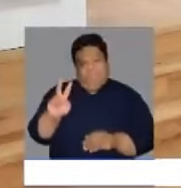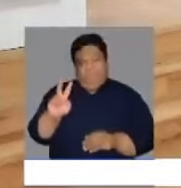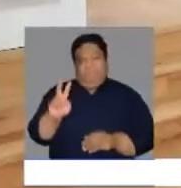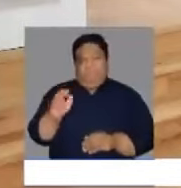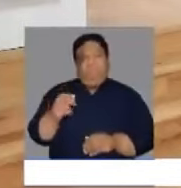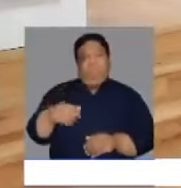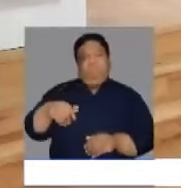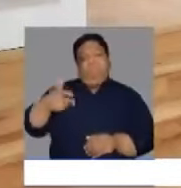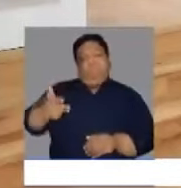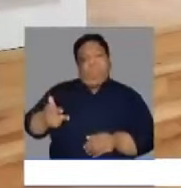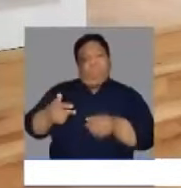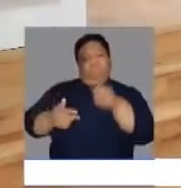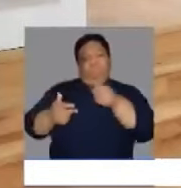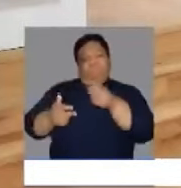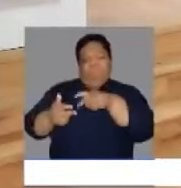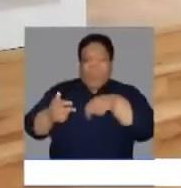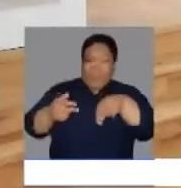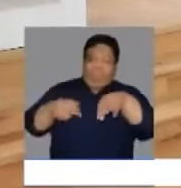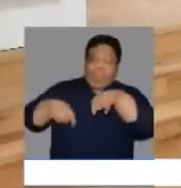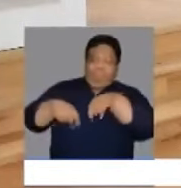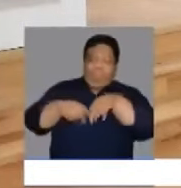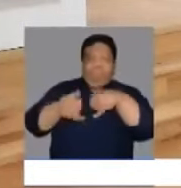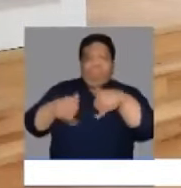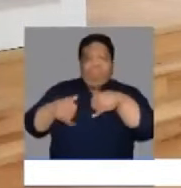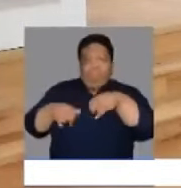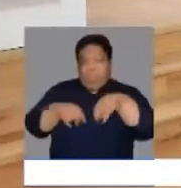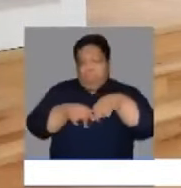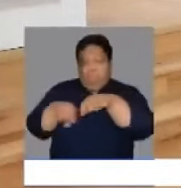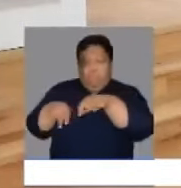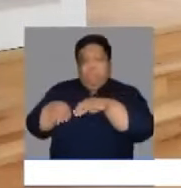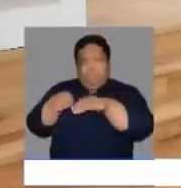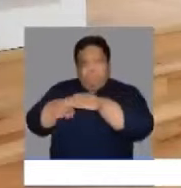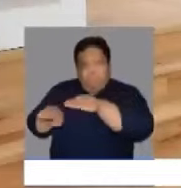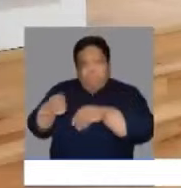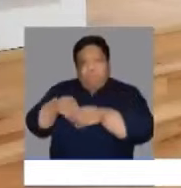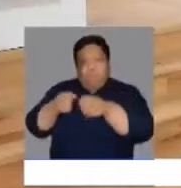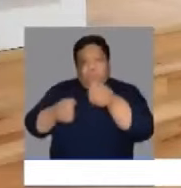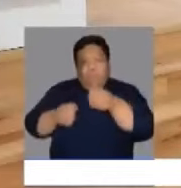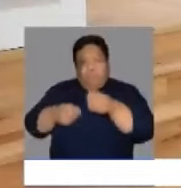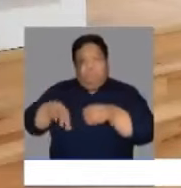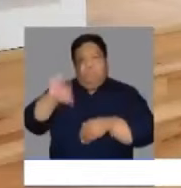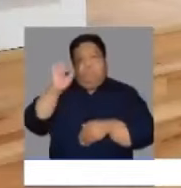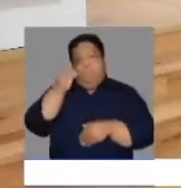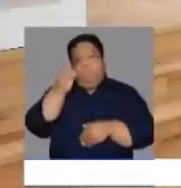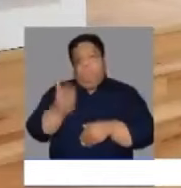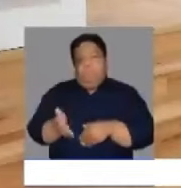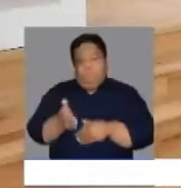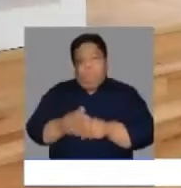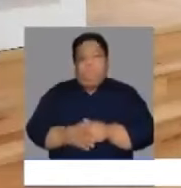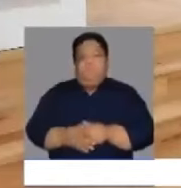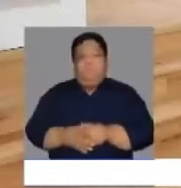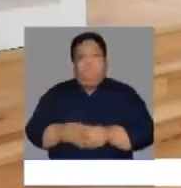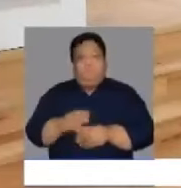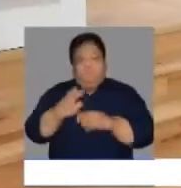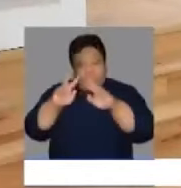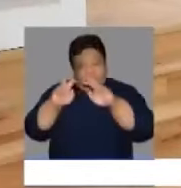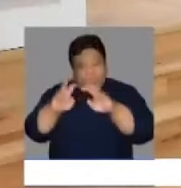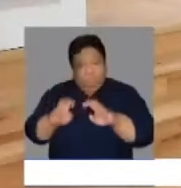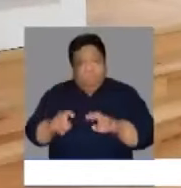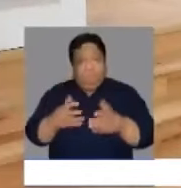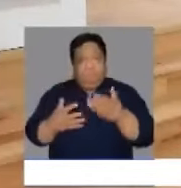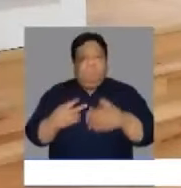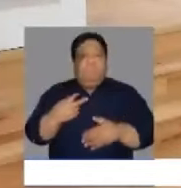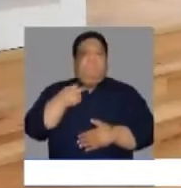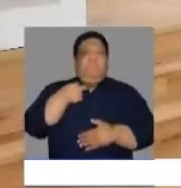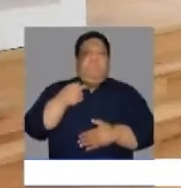sila sa sasakyan at natagpo ang patay matapos ang ilang oras. Sabi sa autopsy, na-suffocate ang mga bata.